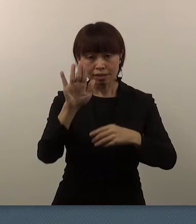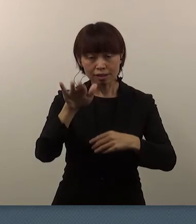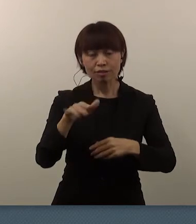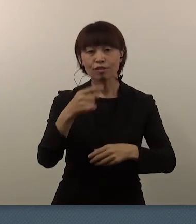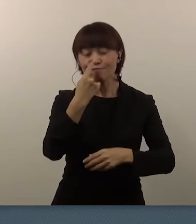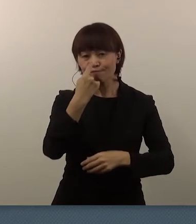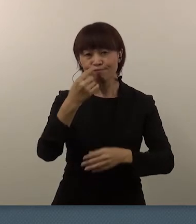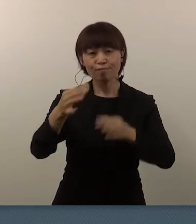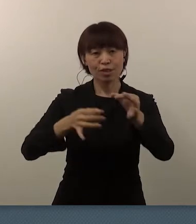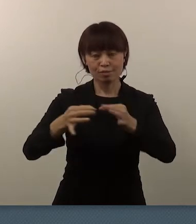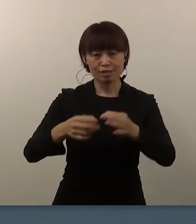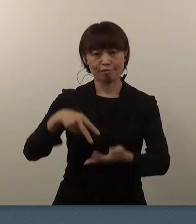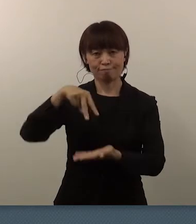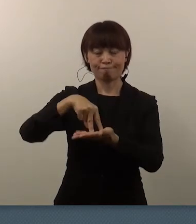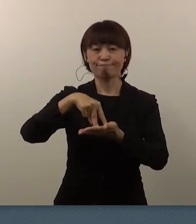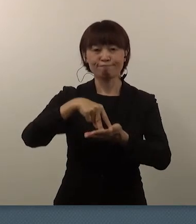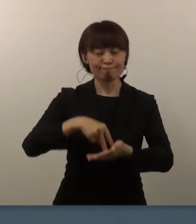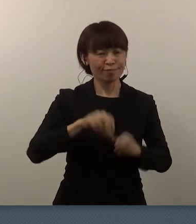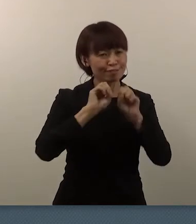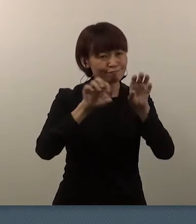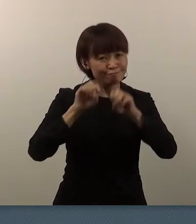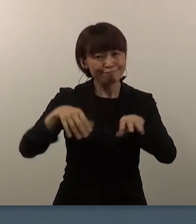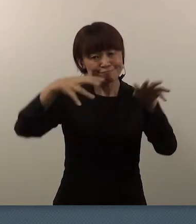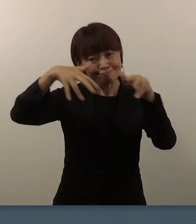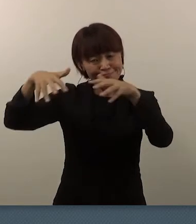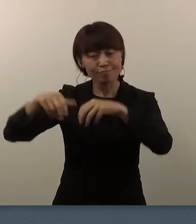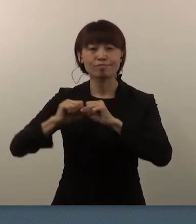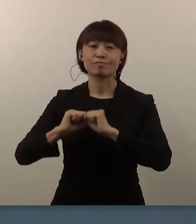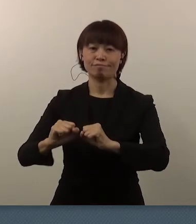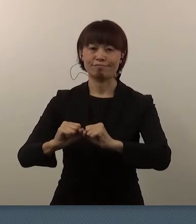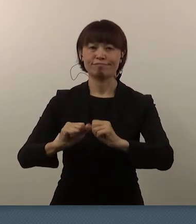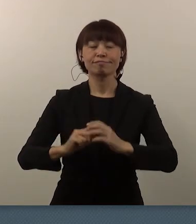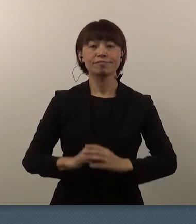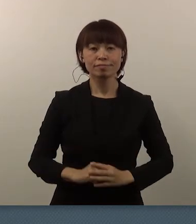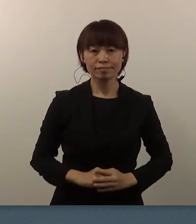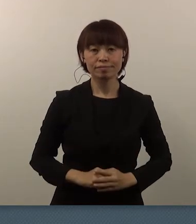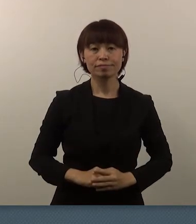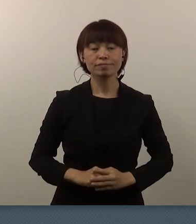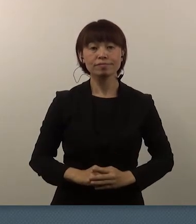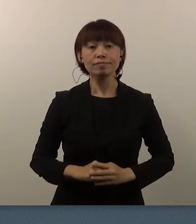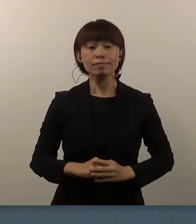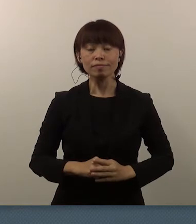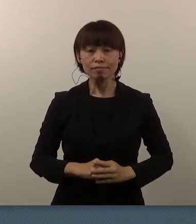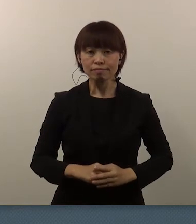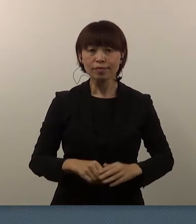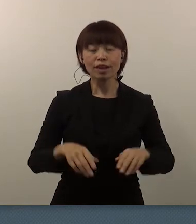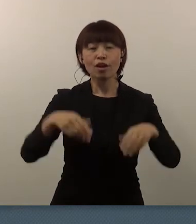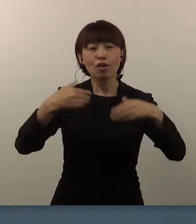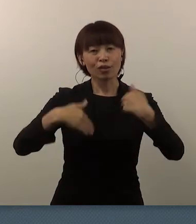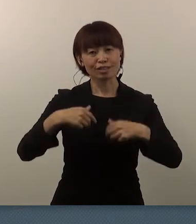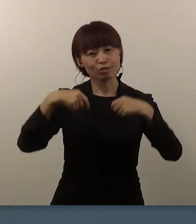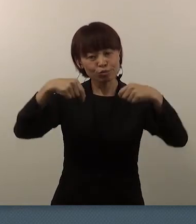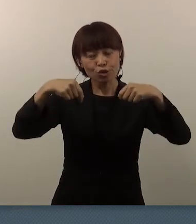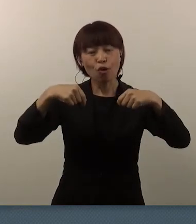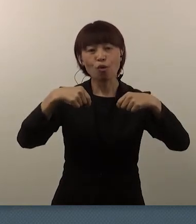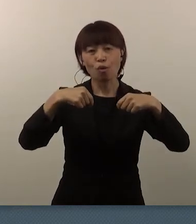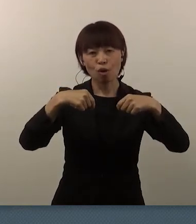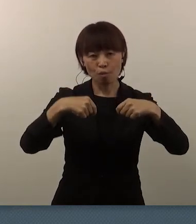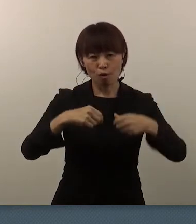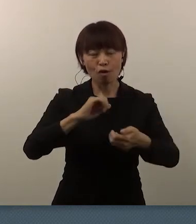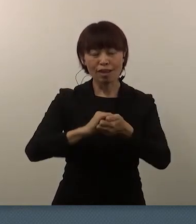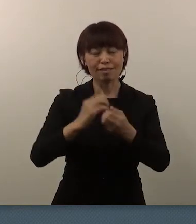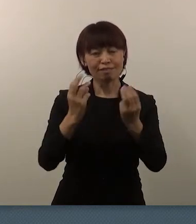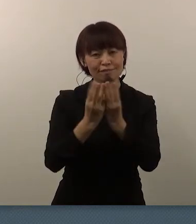頭でトップセールスを行います。オープンに合わせて神奈川名産お楽しみ袋を限定数販売するほ